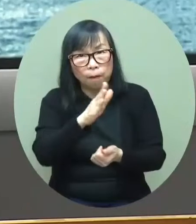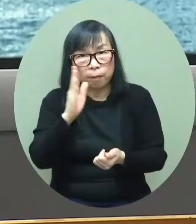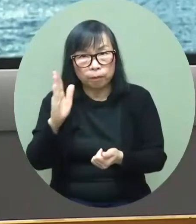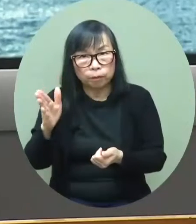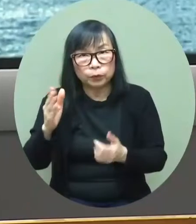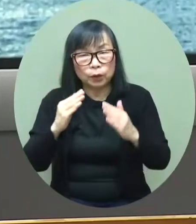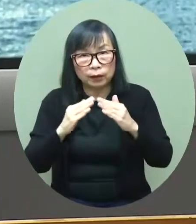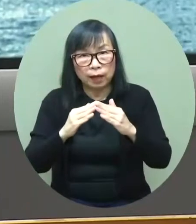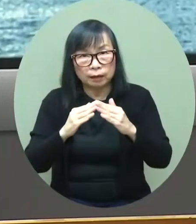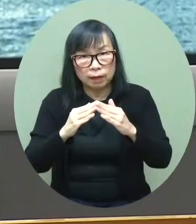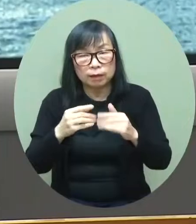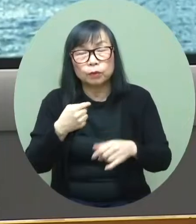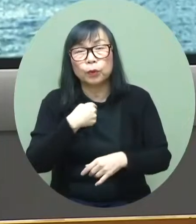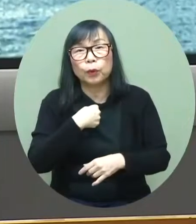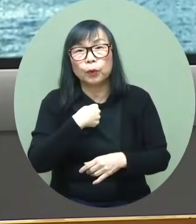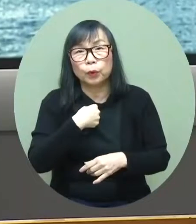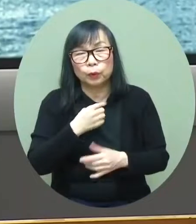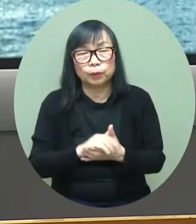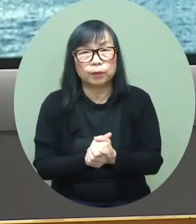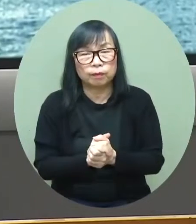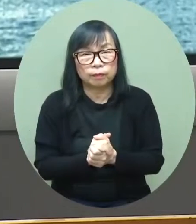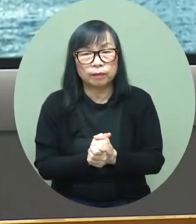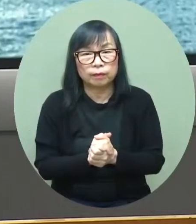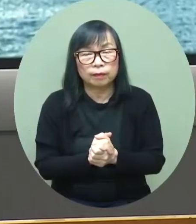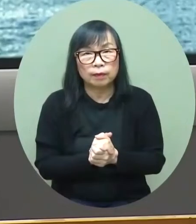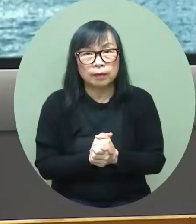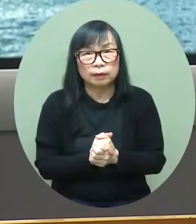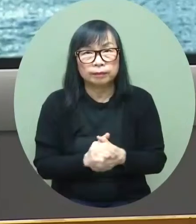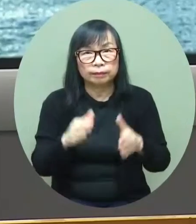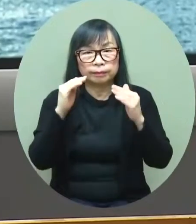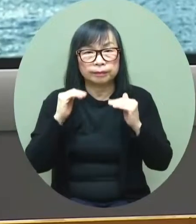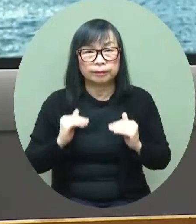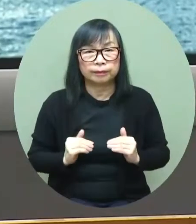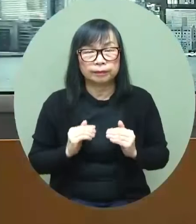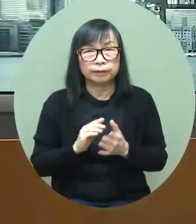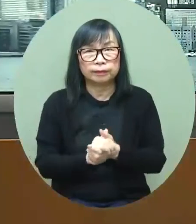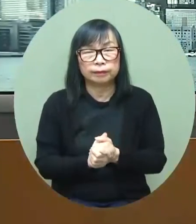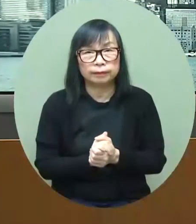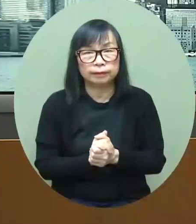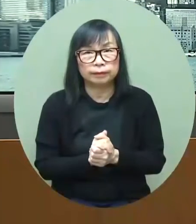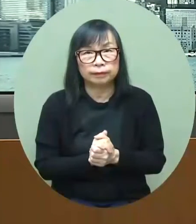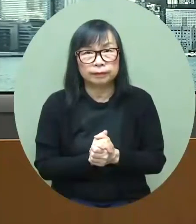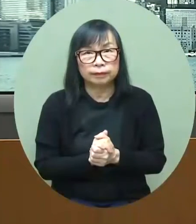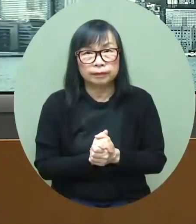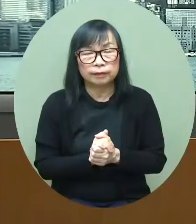嘅家庭單位嘅需要嘅入院需要嘅嚇。 下一題，問條英文問題。